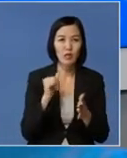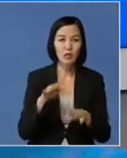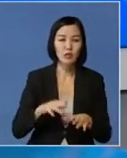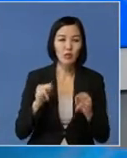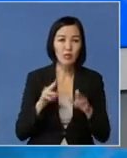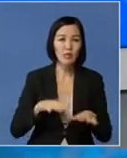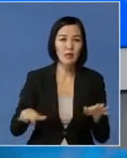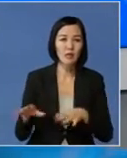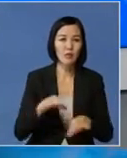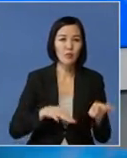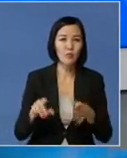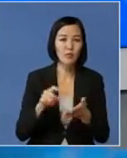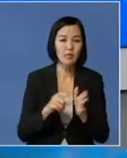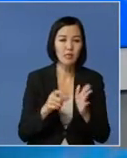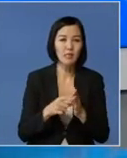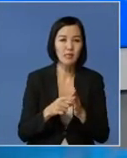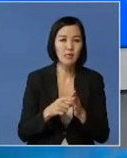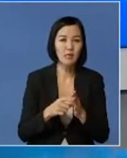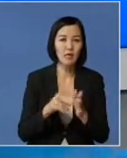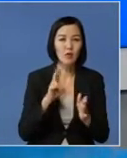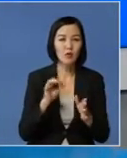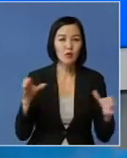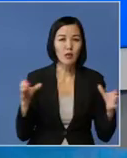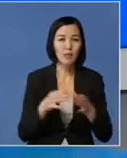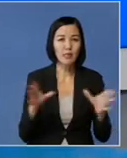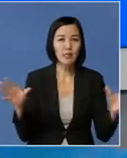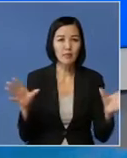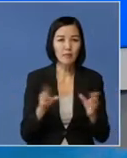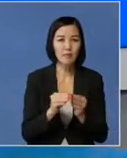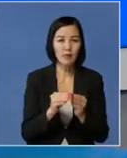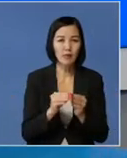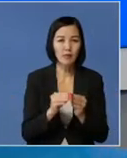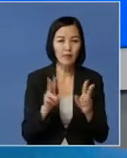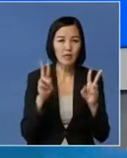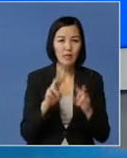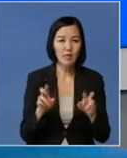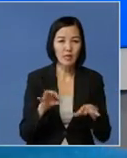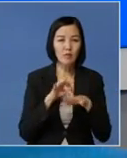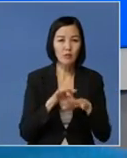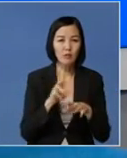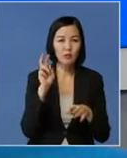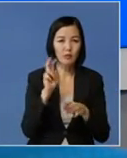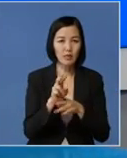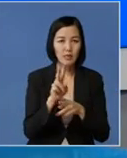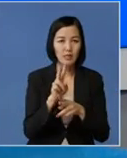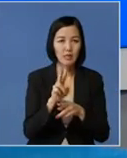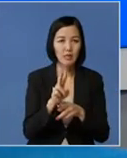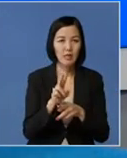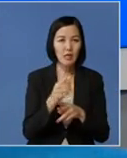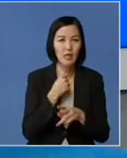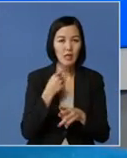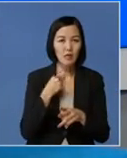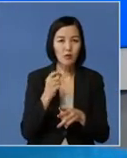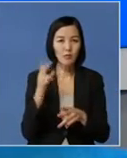алаңы жобалық кеңесінің мамандары Нұр Отан партиясы қоғамдық белсенділермен бірігіп рейд өткізді. Облыс